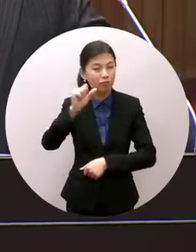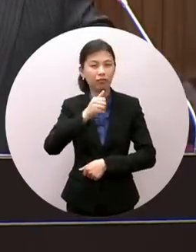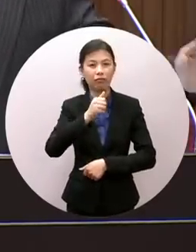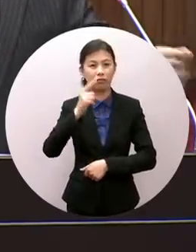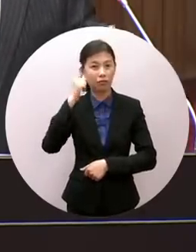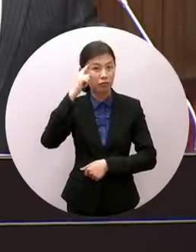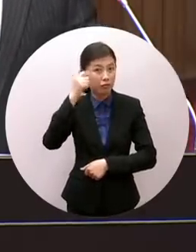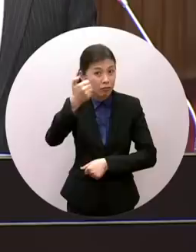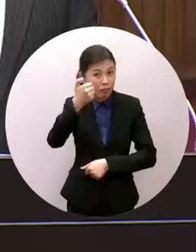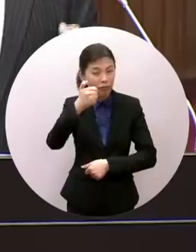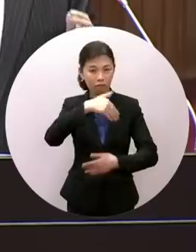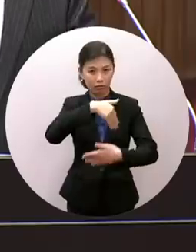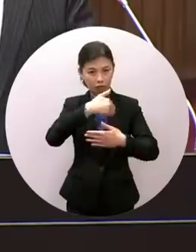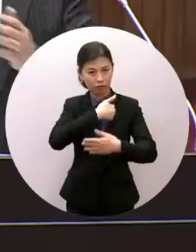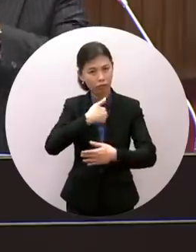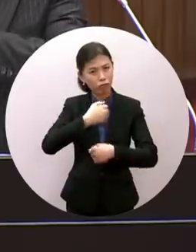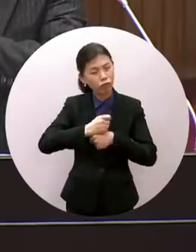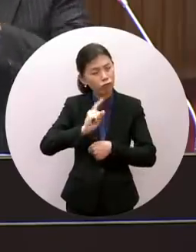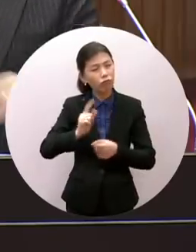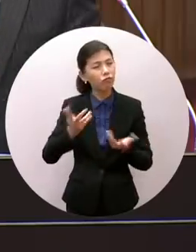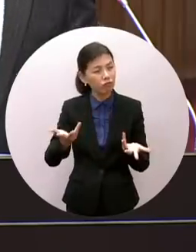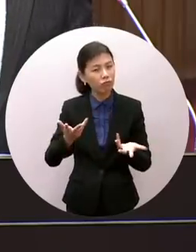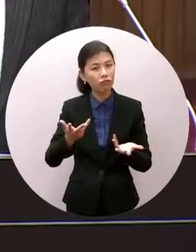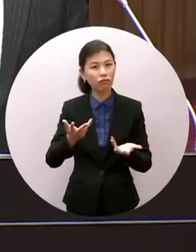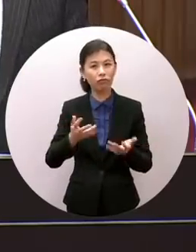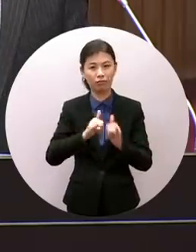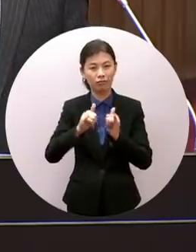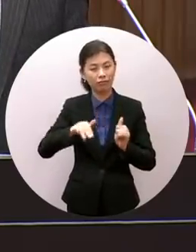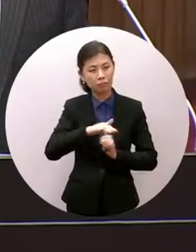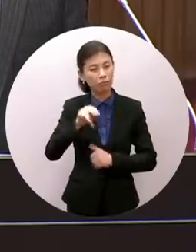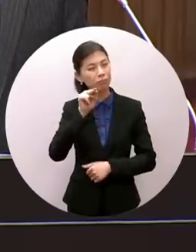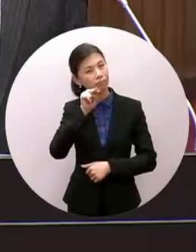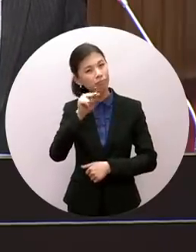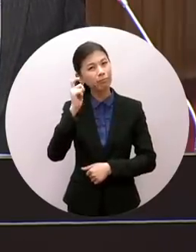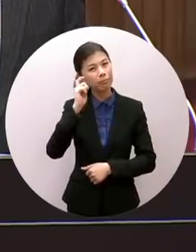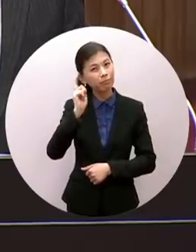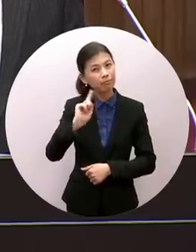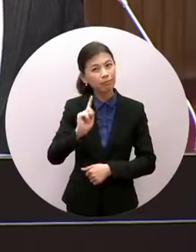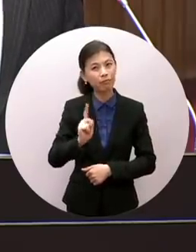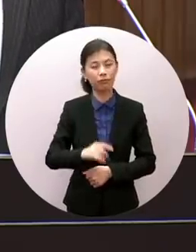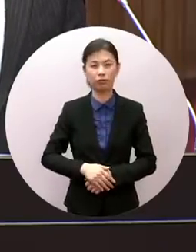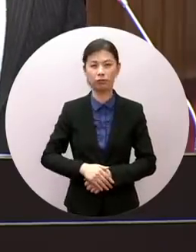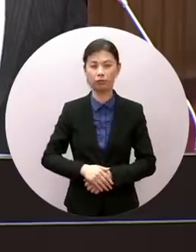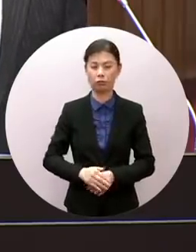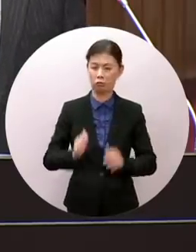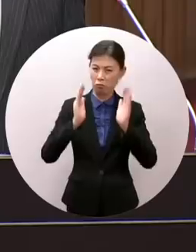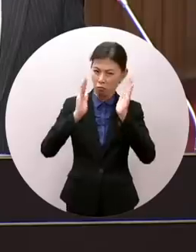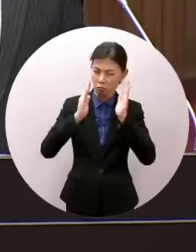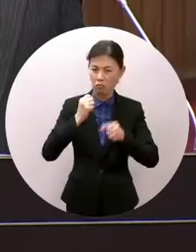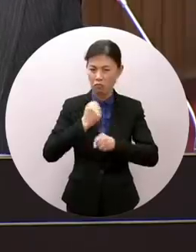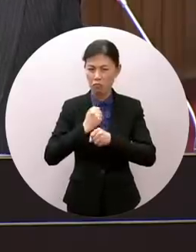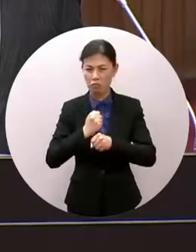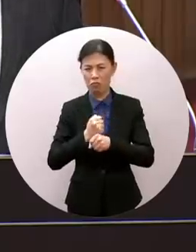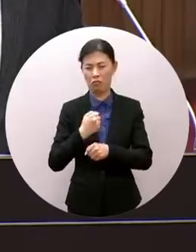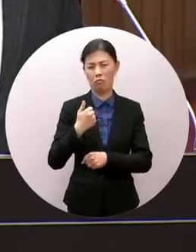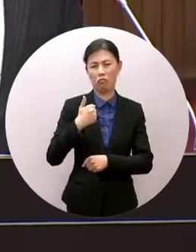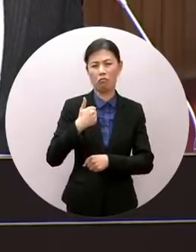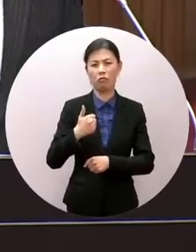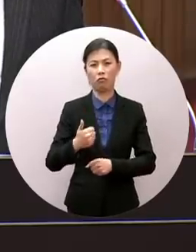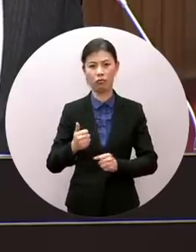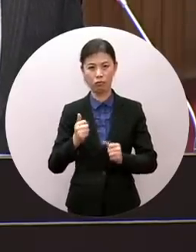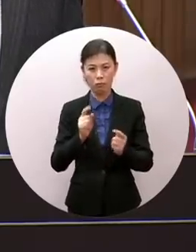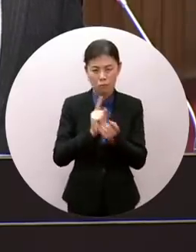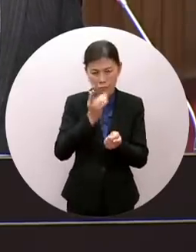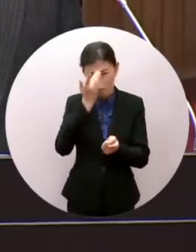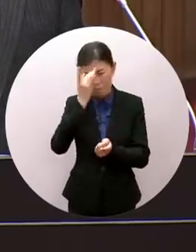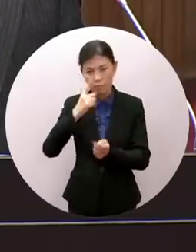好，那我们看到的是什么？全国老百姓看到这个影片，发觉就是积极勇于认识，然后面对问